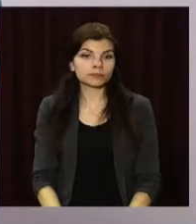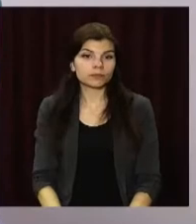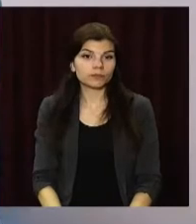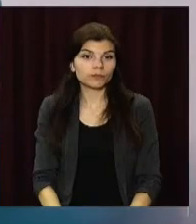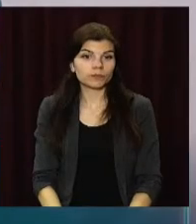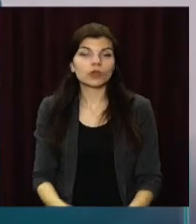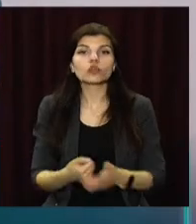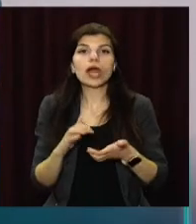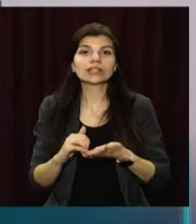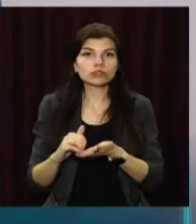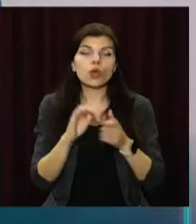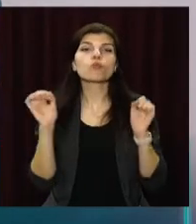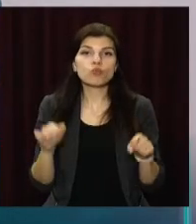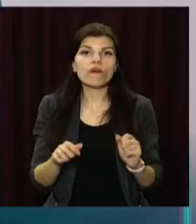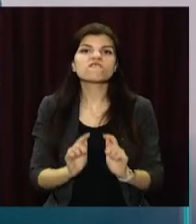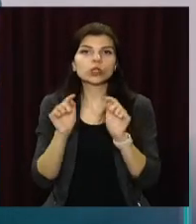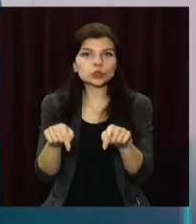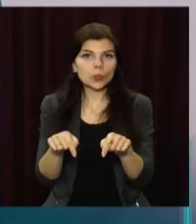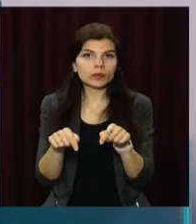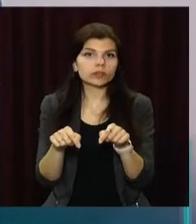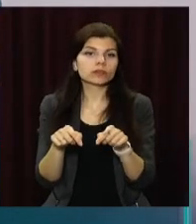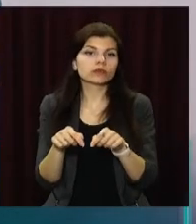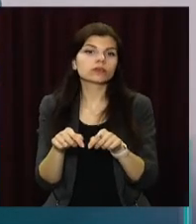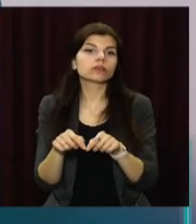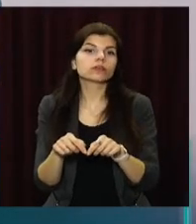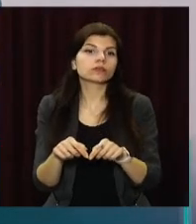До асоціації можуть вступити